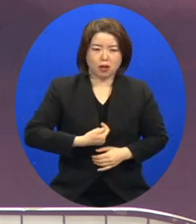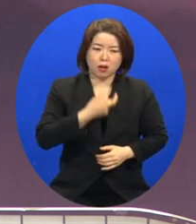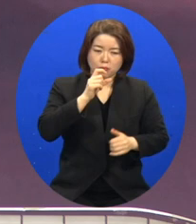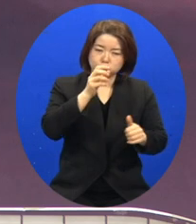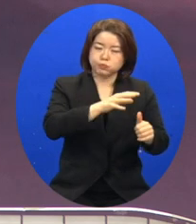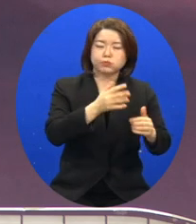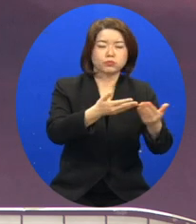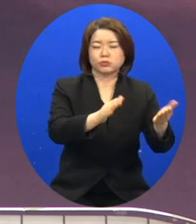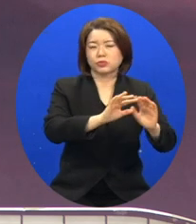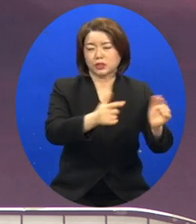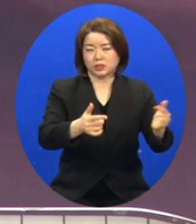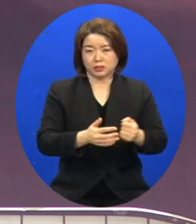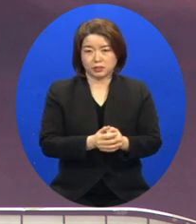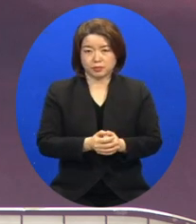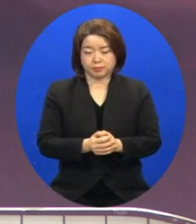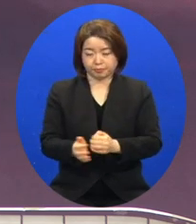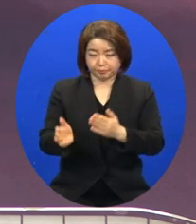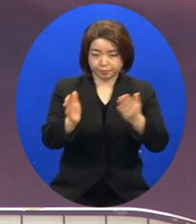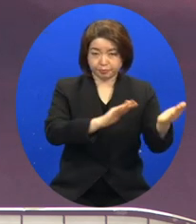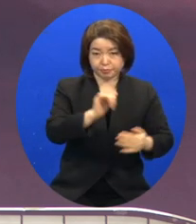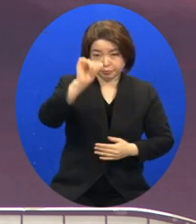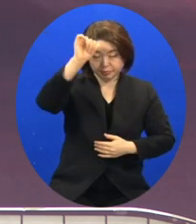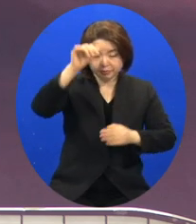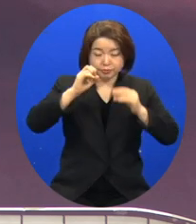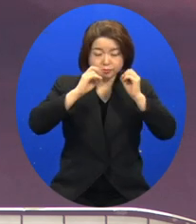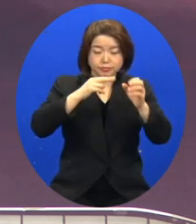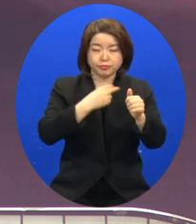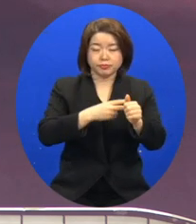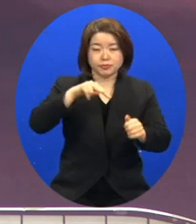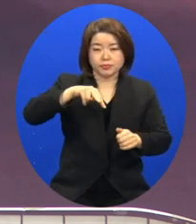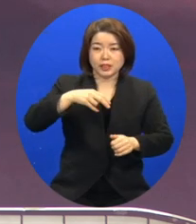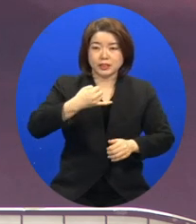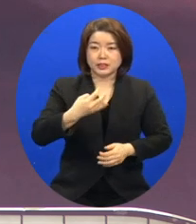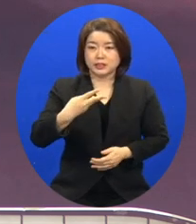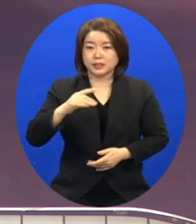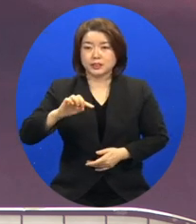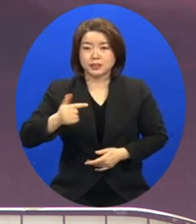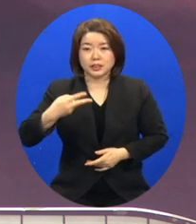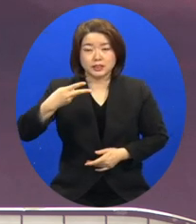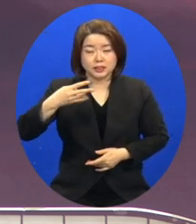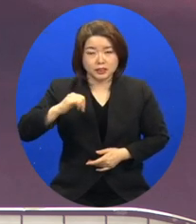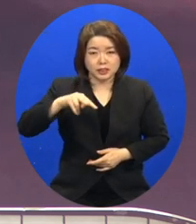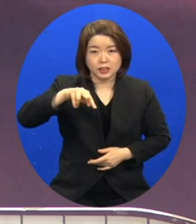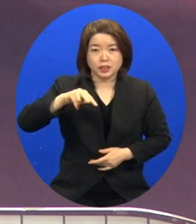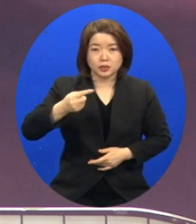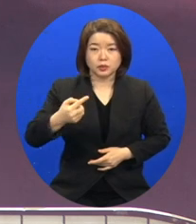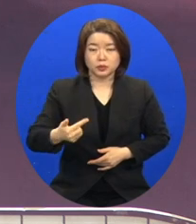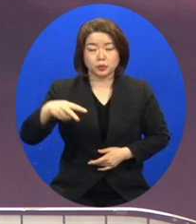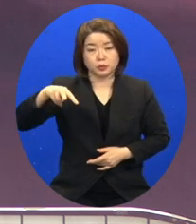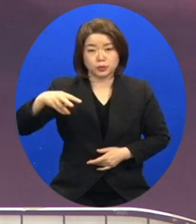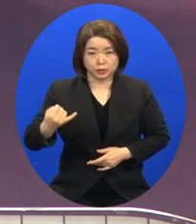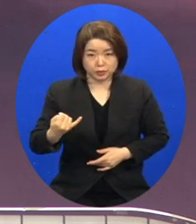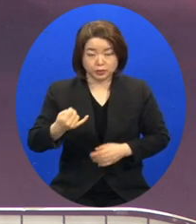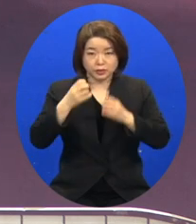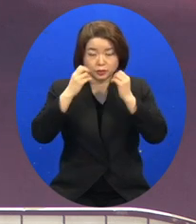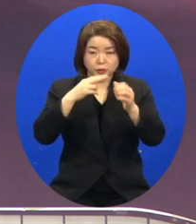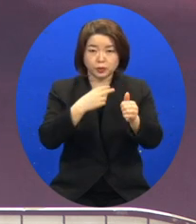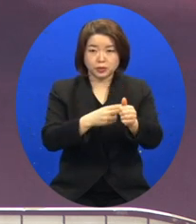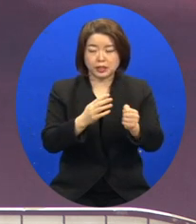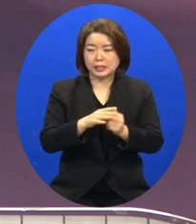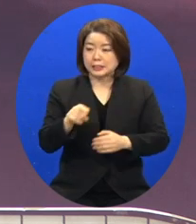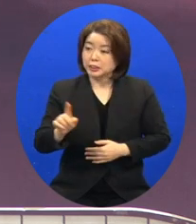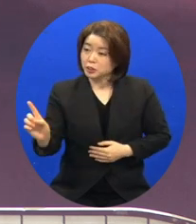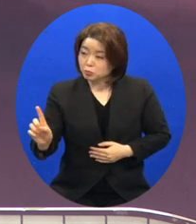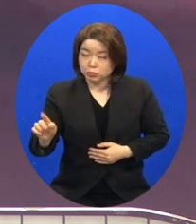선교사의 어떤 스탠리 좋은 수는 우리가 연아 바르면 그 무엇이 아니라 그 누구를 목표로 해야